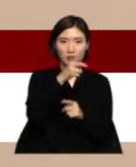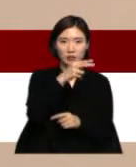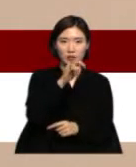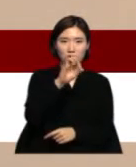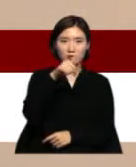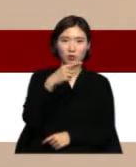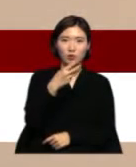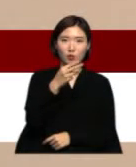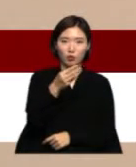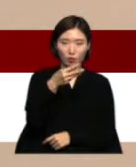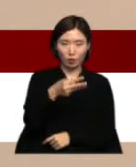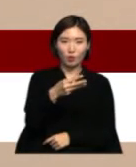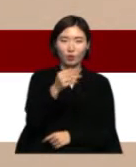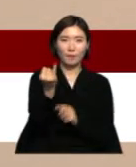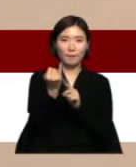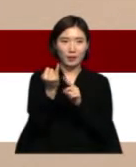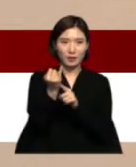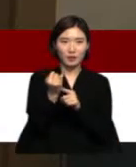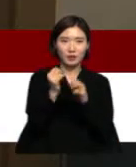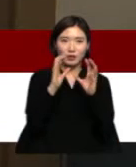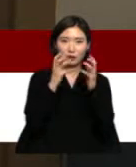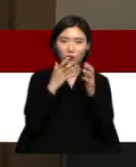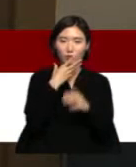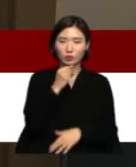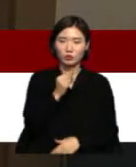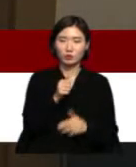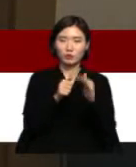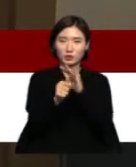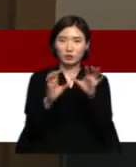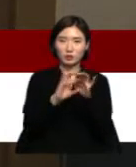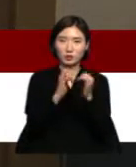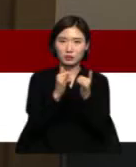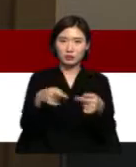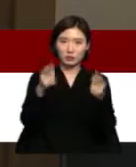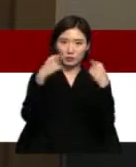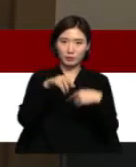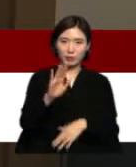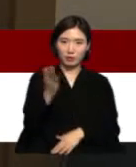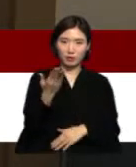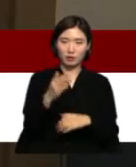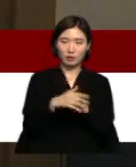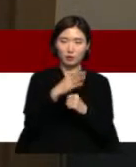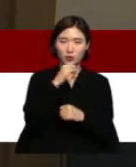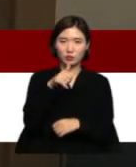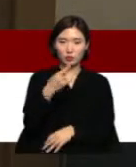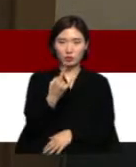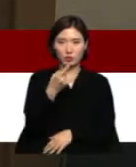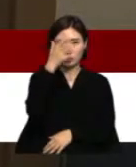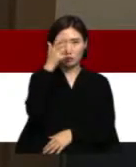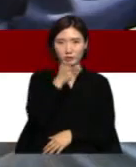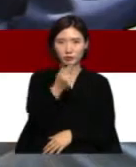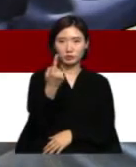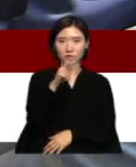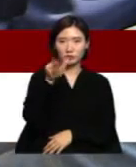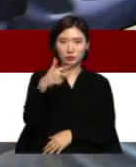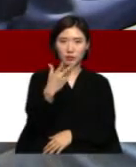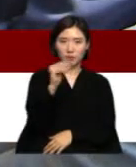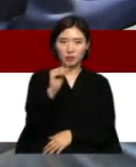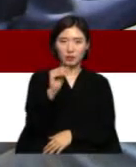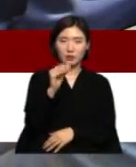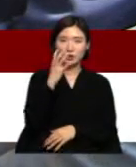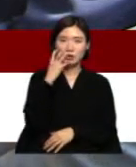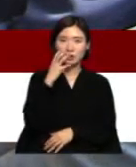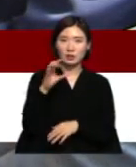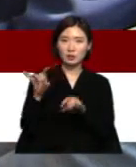띵굴마님, 김대열 홀트 아동복지회장 등 관계자들이 참석했습니다. 복지회는 기부금 1,700여만 원으로